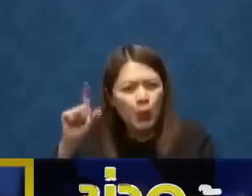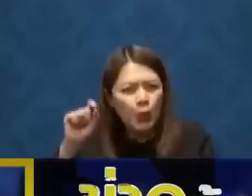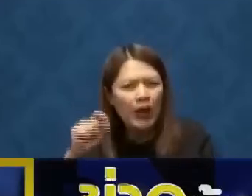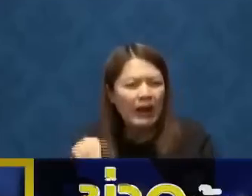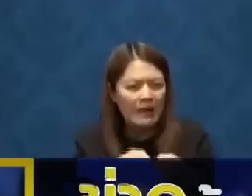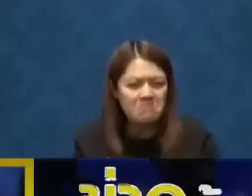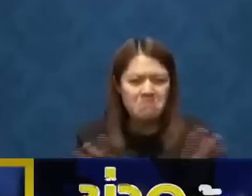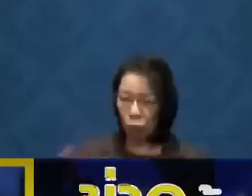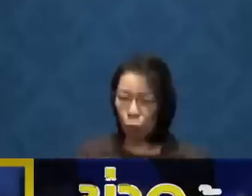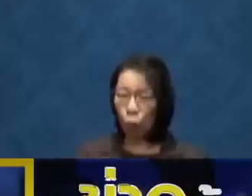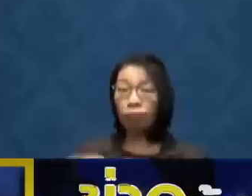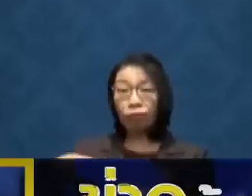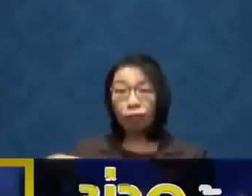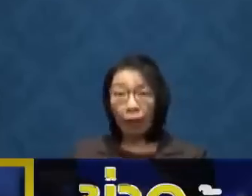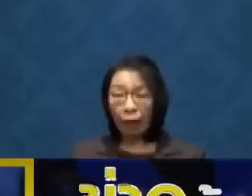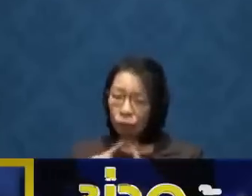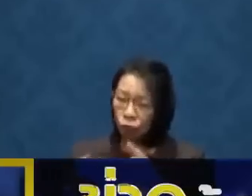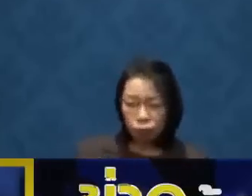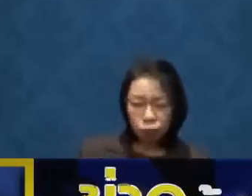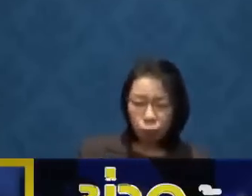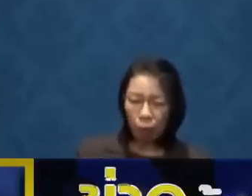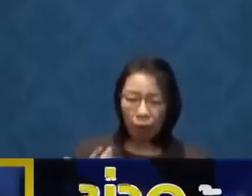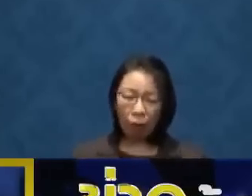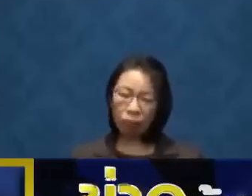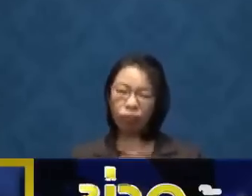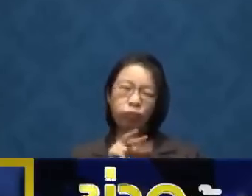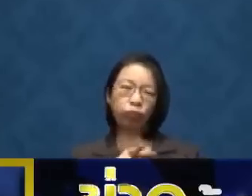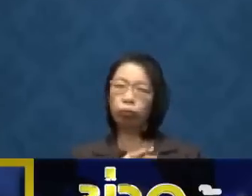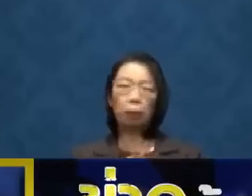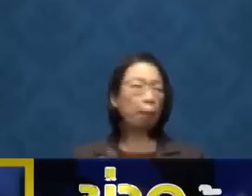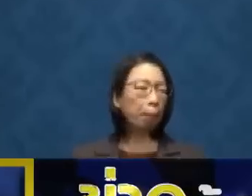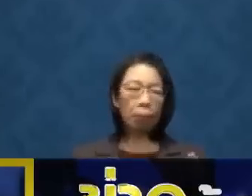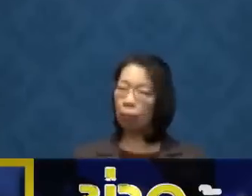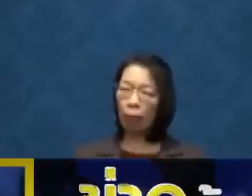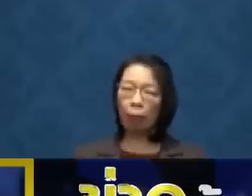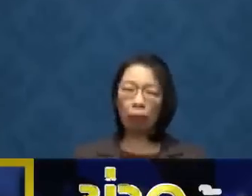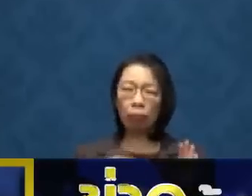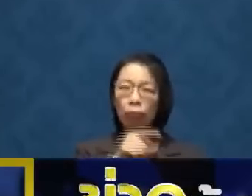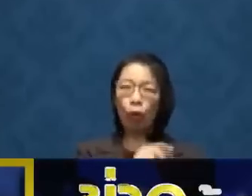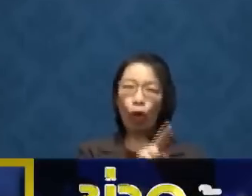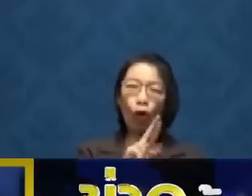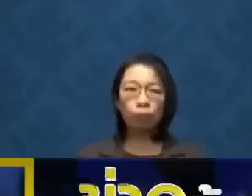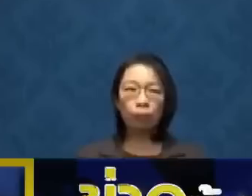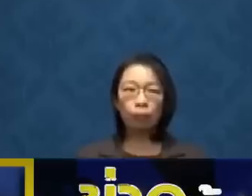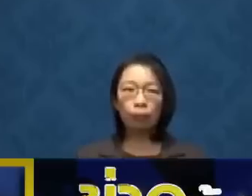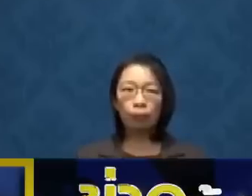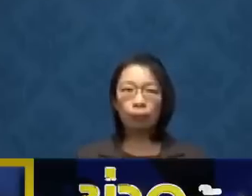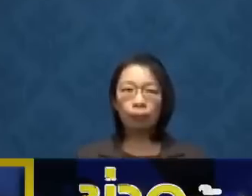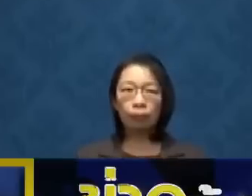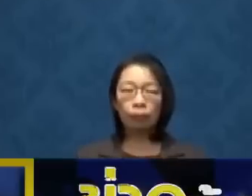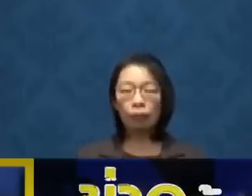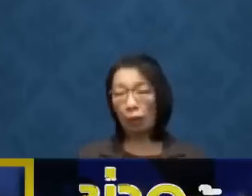ปิดสมัยประชุมนี่เหรอ คุณหมอชลน่านชัดเจนอยู่แล้วนะคะเพื่อไทยฝ่ายค้านค่ะขณะที่ส.ส.พรรคประชาธิปัตย์คุณสุทั